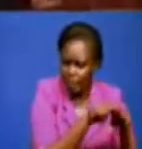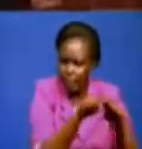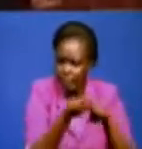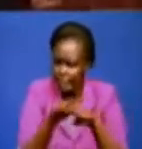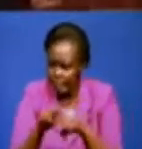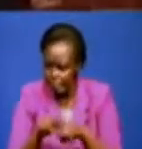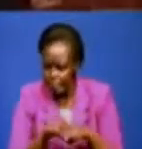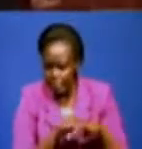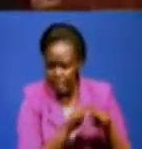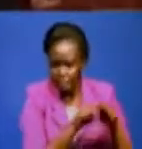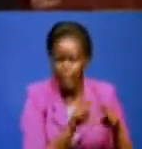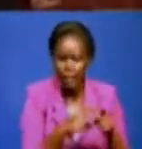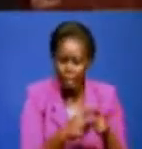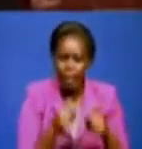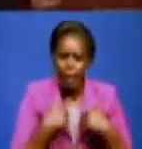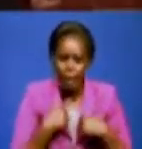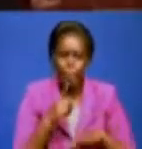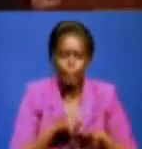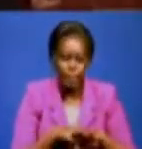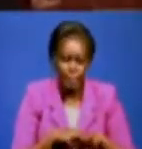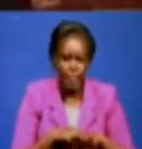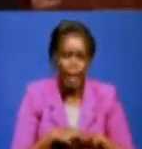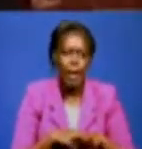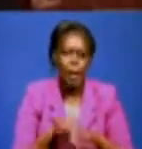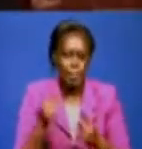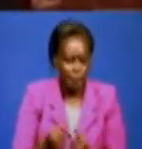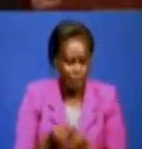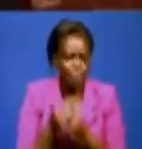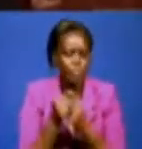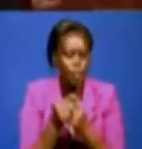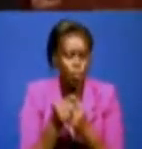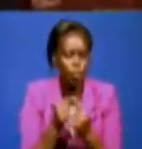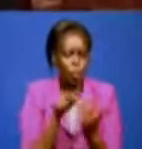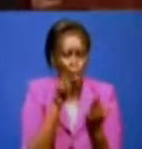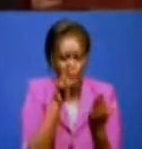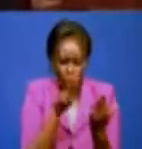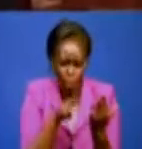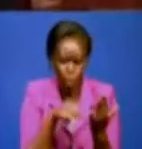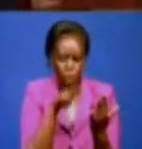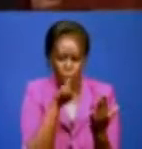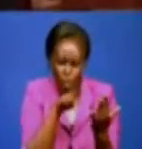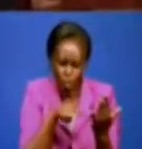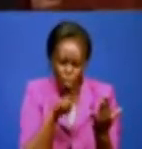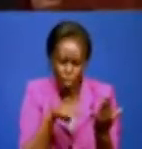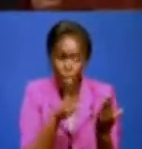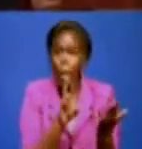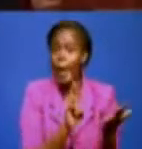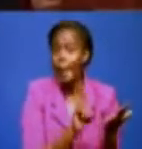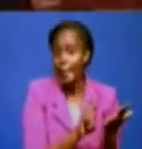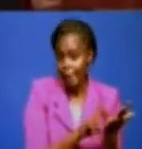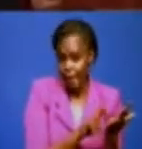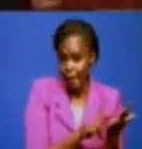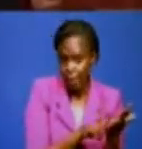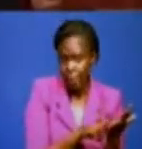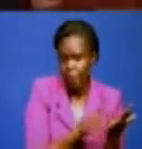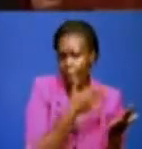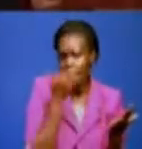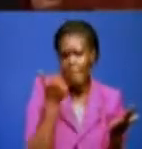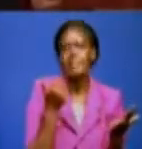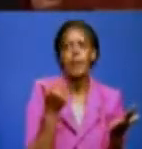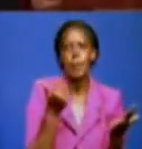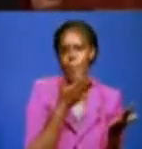akawa na wakati maalumu wa kuweza kupitia zile records, itakuwa bora zaidi kuliko sisi